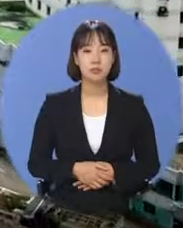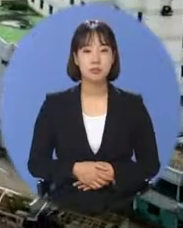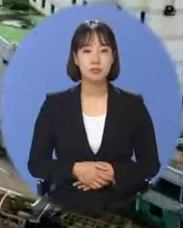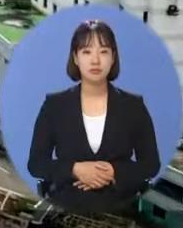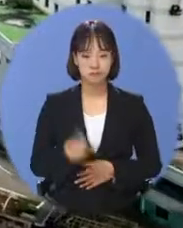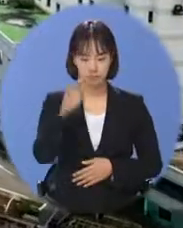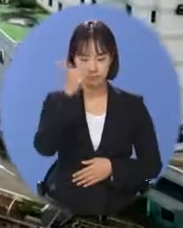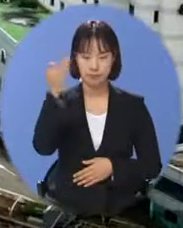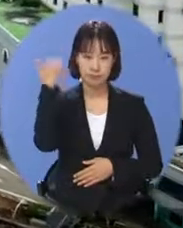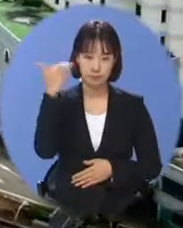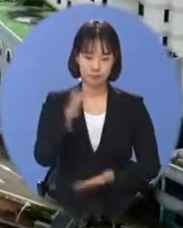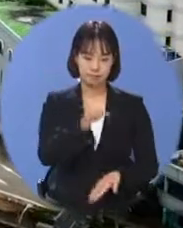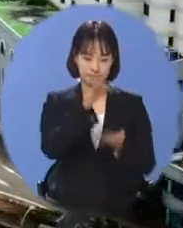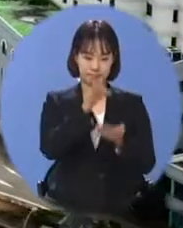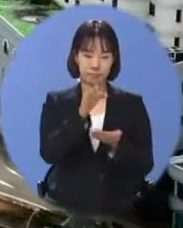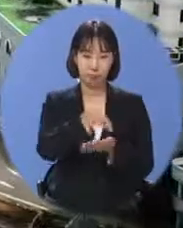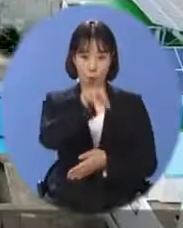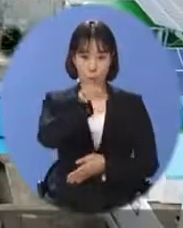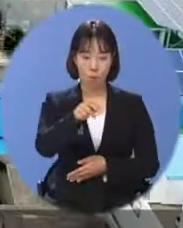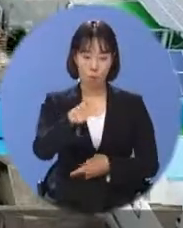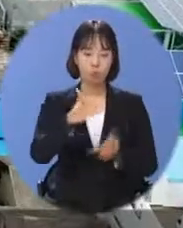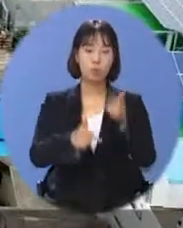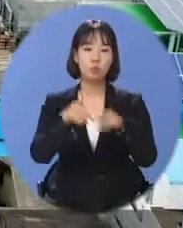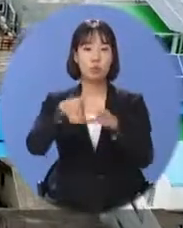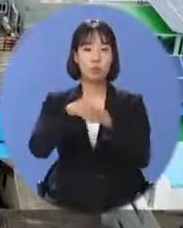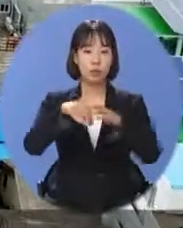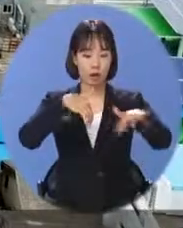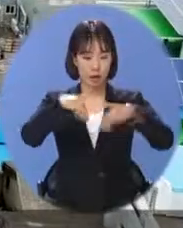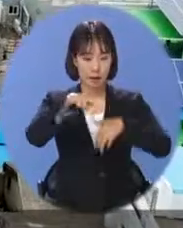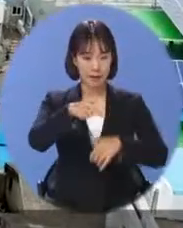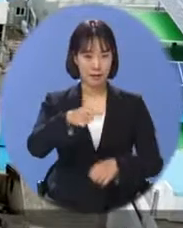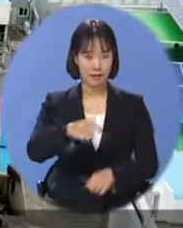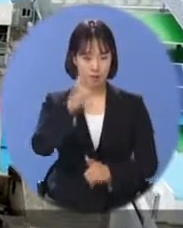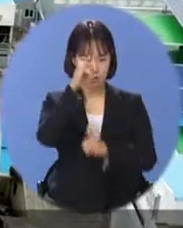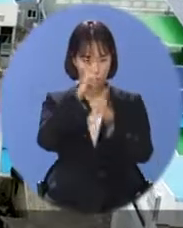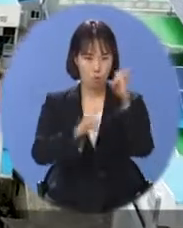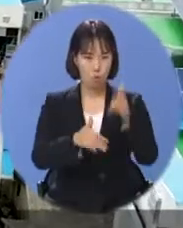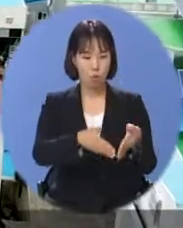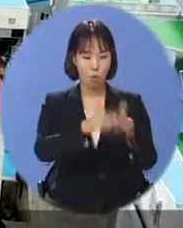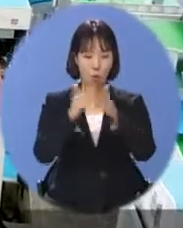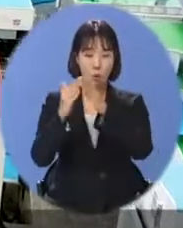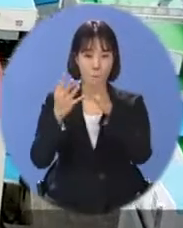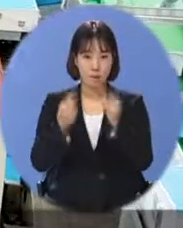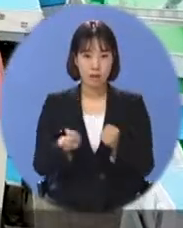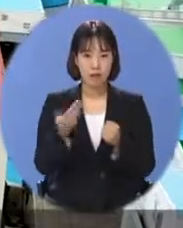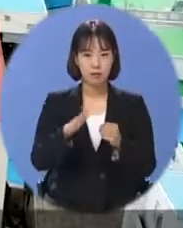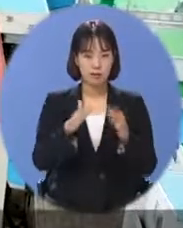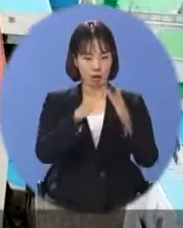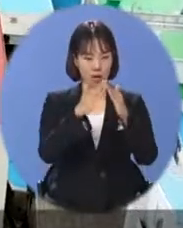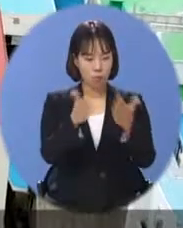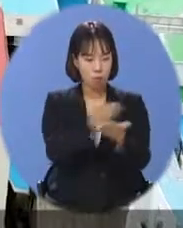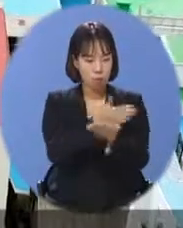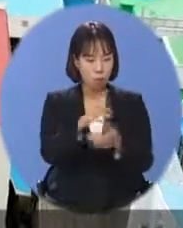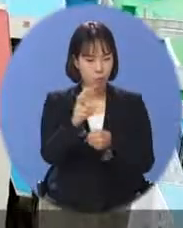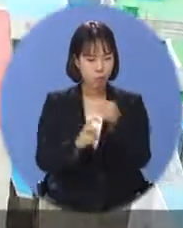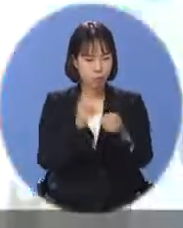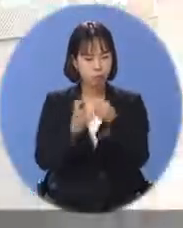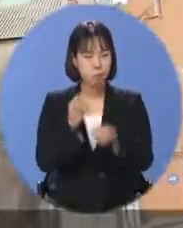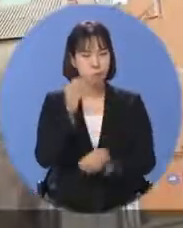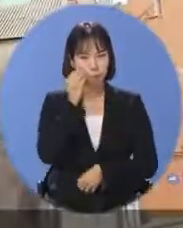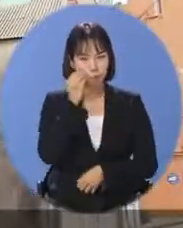근대 문화유산의 보고라 불리는 목포문화재거리. 그만큼 역사성이 있는 건물들이 많지만 일부는 수십 년 동안 방치돼